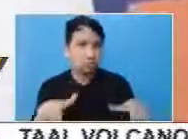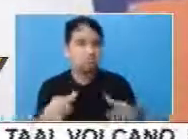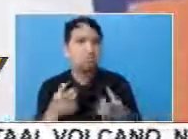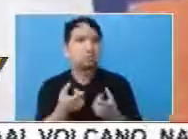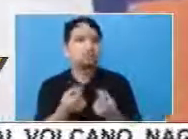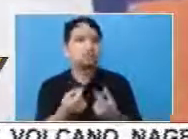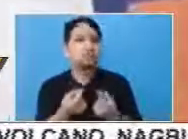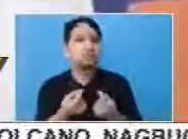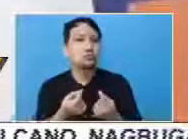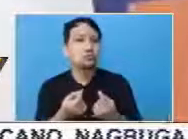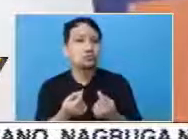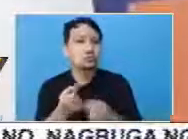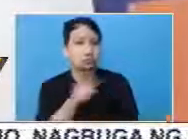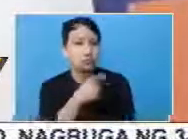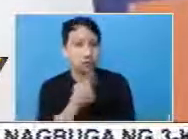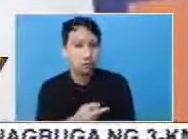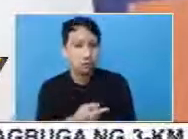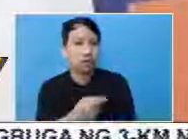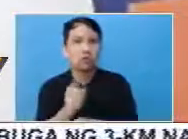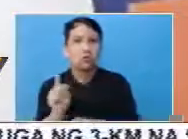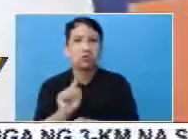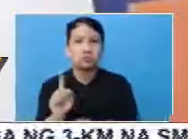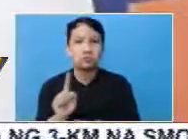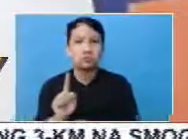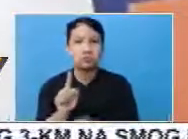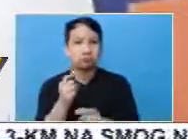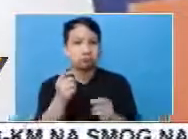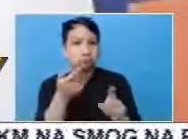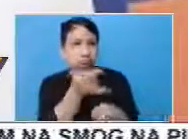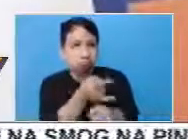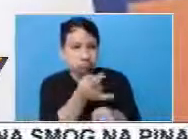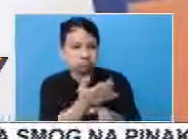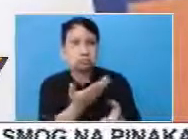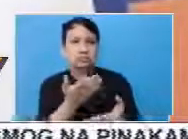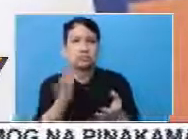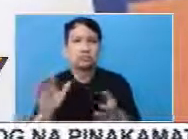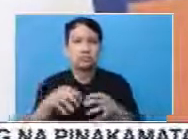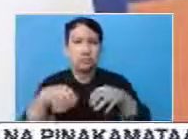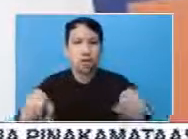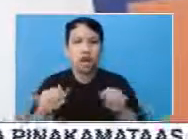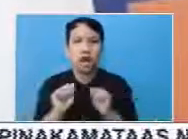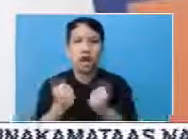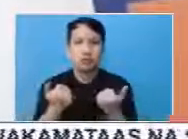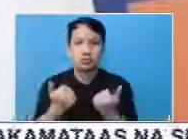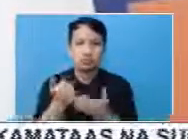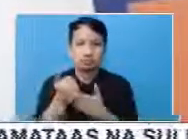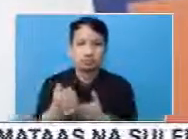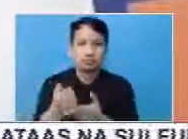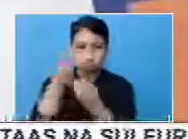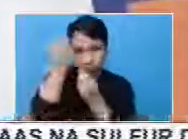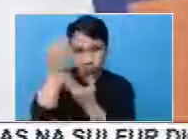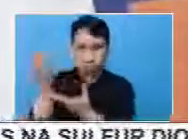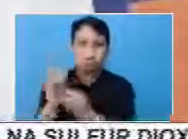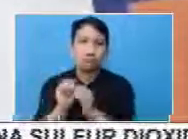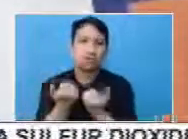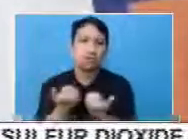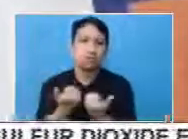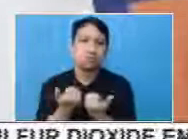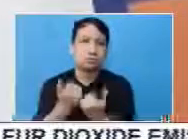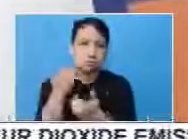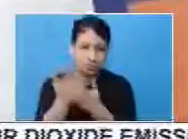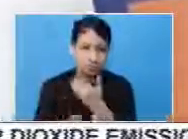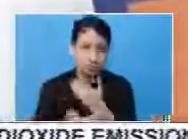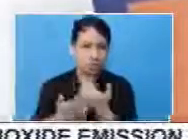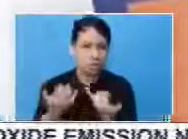sino man po ang lumalabag sa batas, ipagbigay alam niyo po sa kinauukulan para mabigyan po agad na kaagad na aksyon At makakaasap po kayo